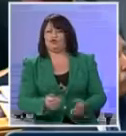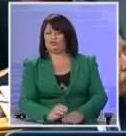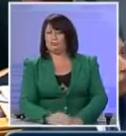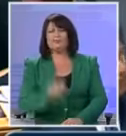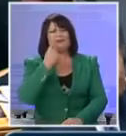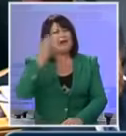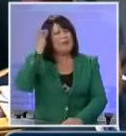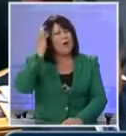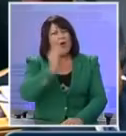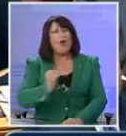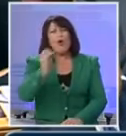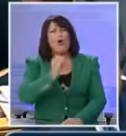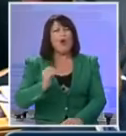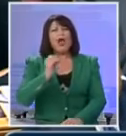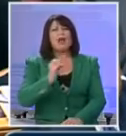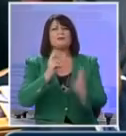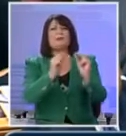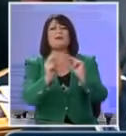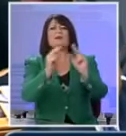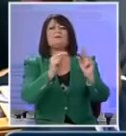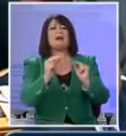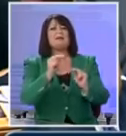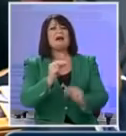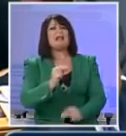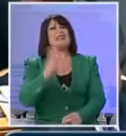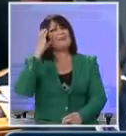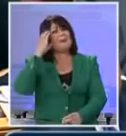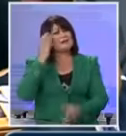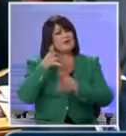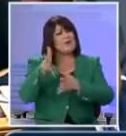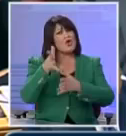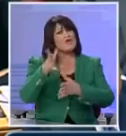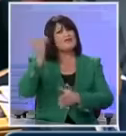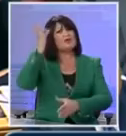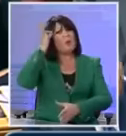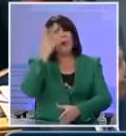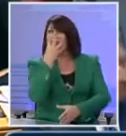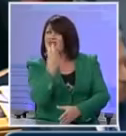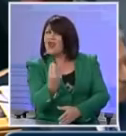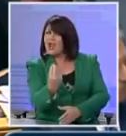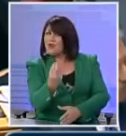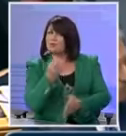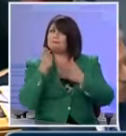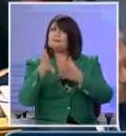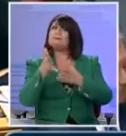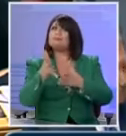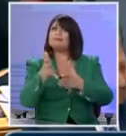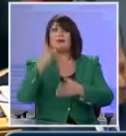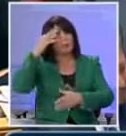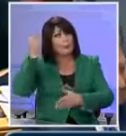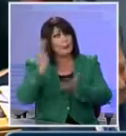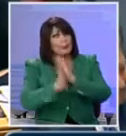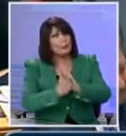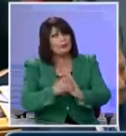ολάν τώρα τα χετε βρει ξεχάσατε τον ολαντρέου και όλα εκείνα τα οποία του λέγατε και τέλος να σας πω κύριε